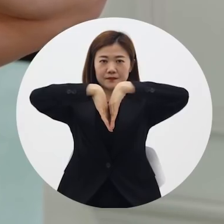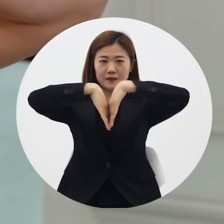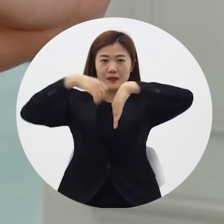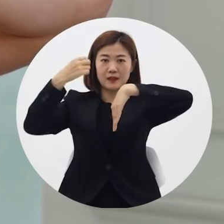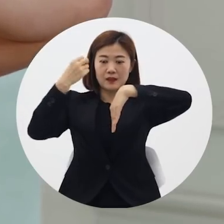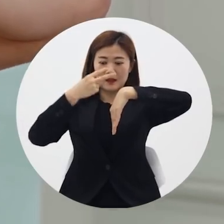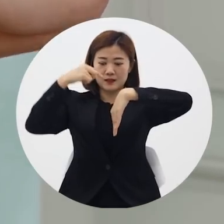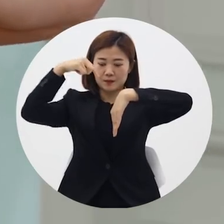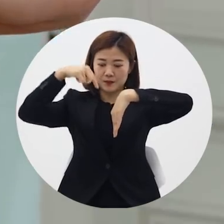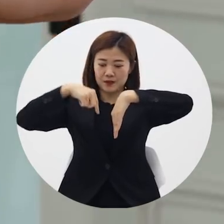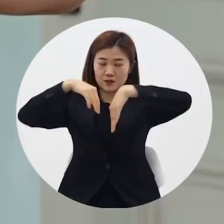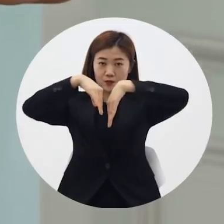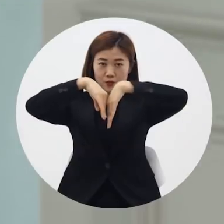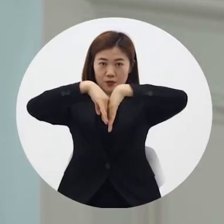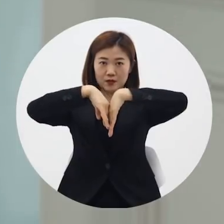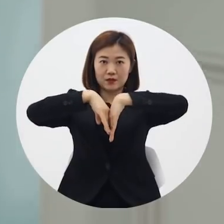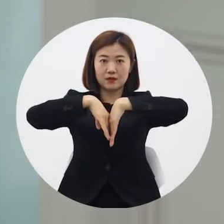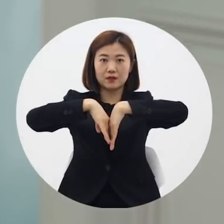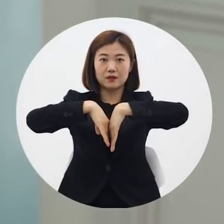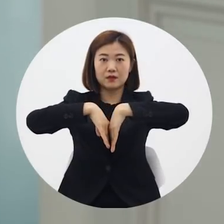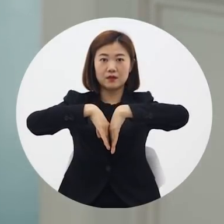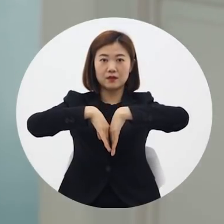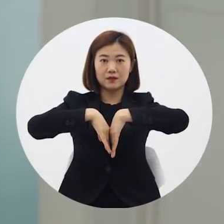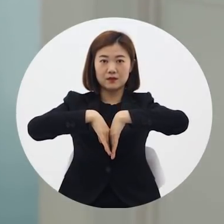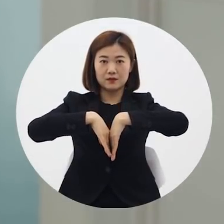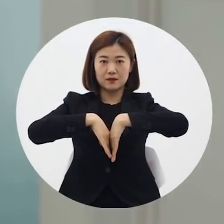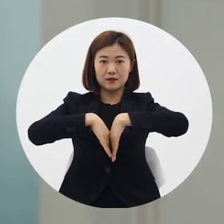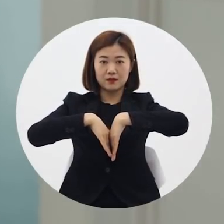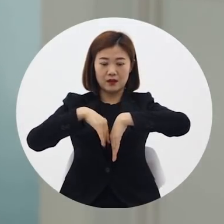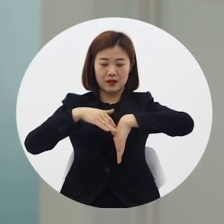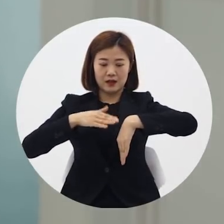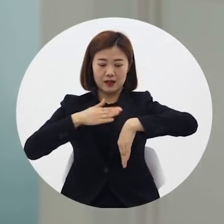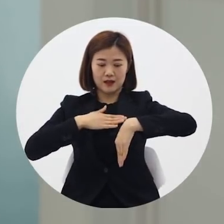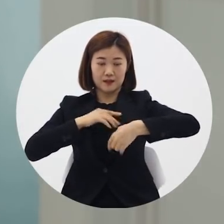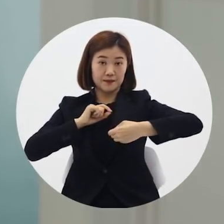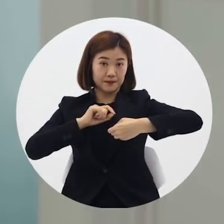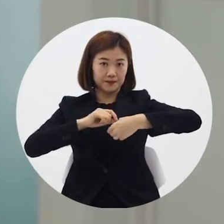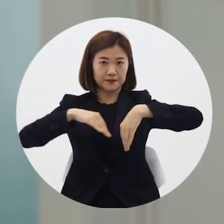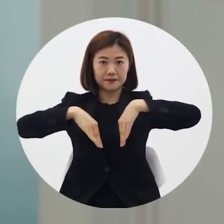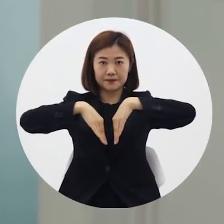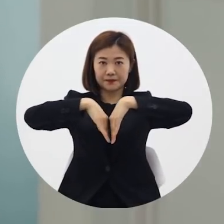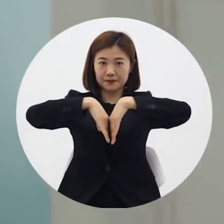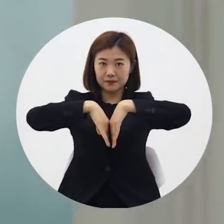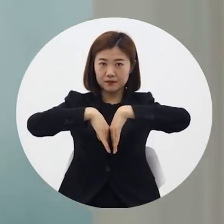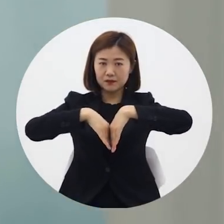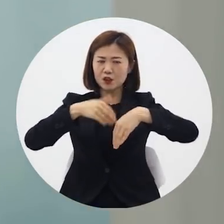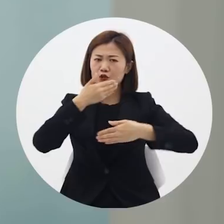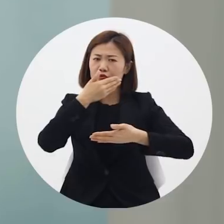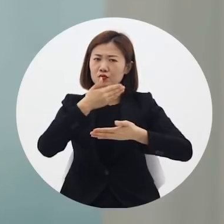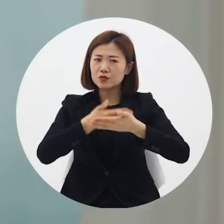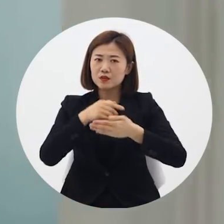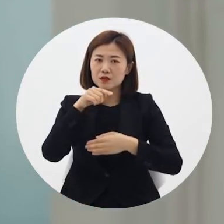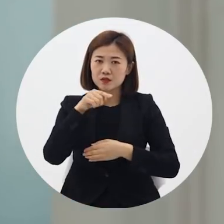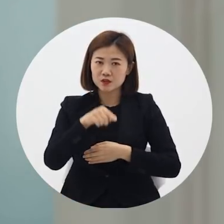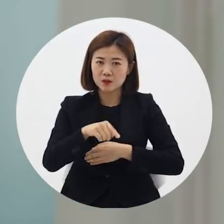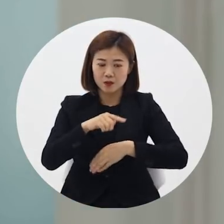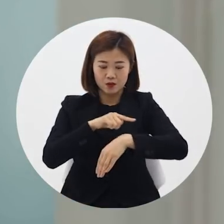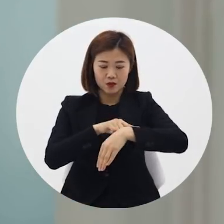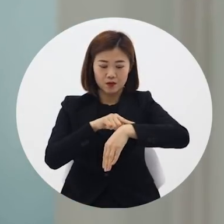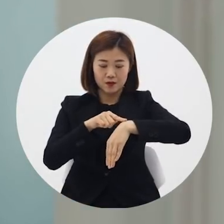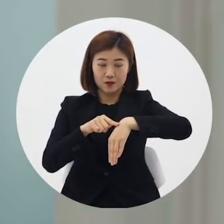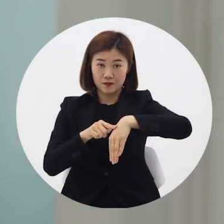그리고 다시 밑으로 내려주시면서 이 정도 가슴 위치에 닿게 합니다. 자, 여기서 중요한 포인트는